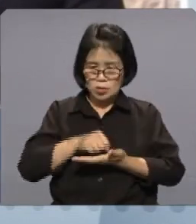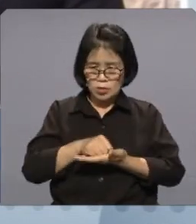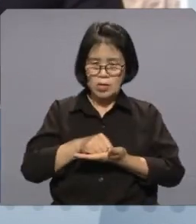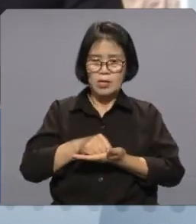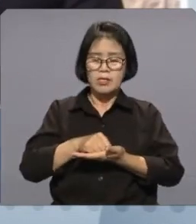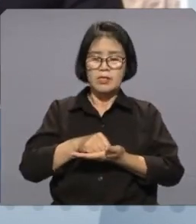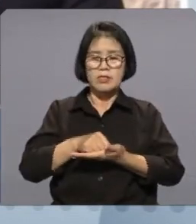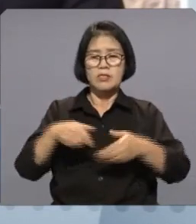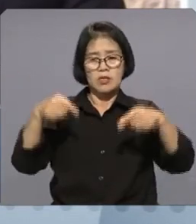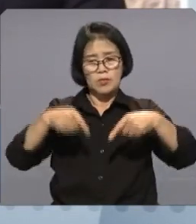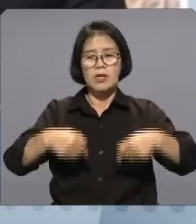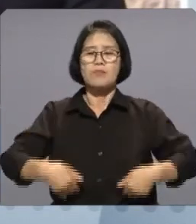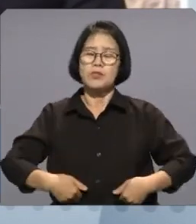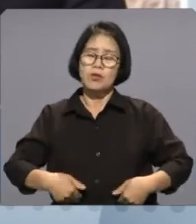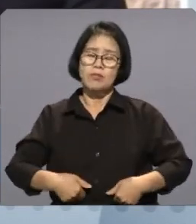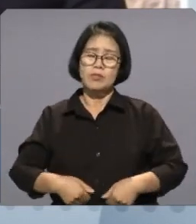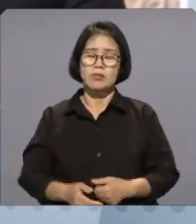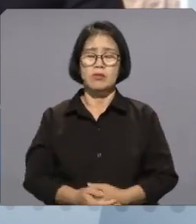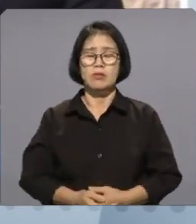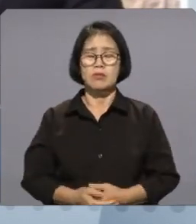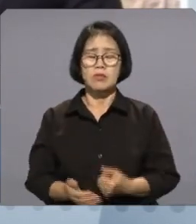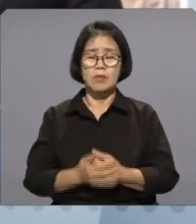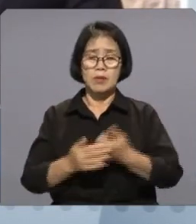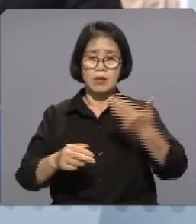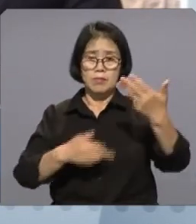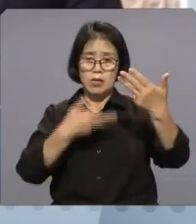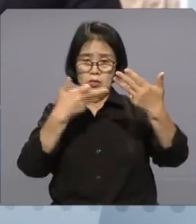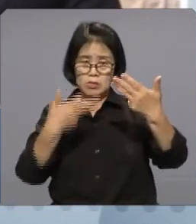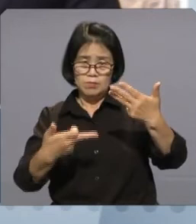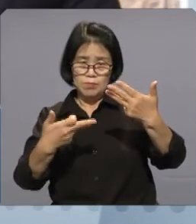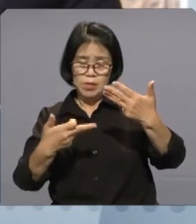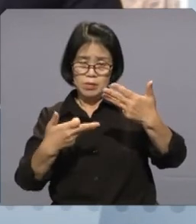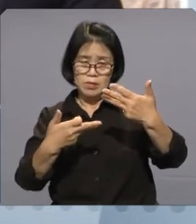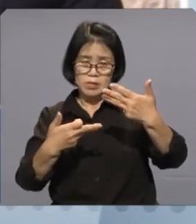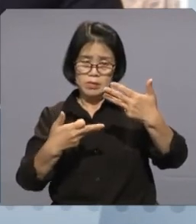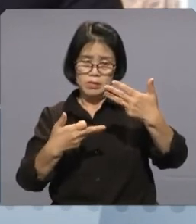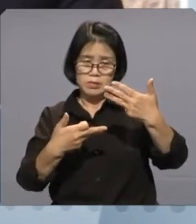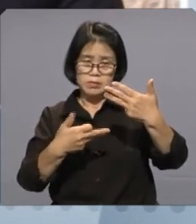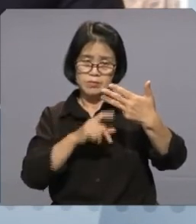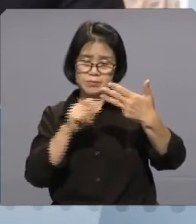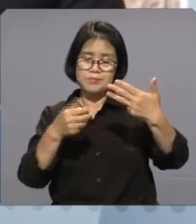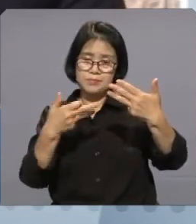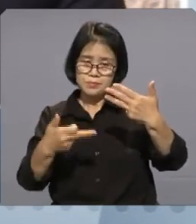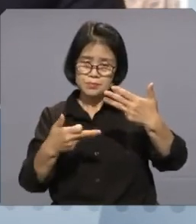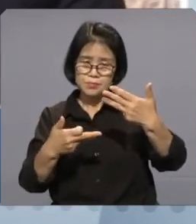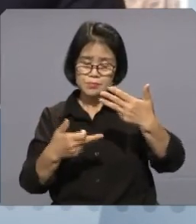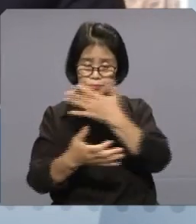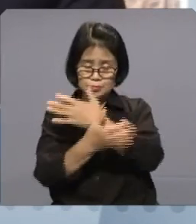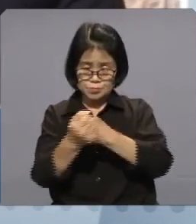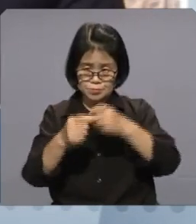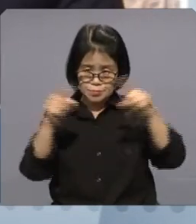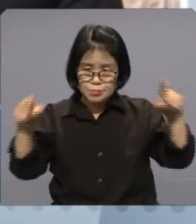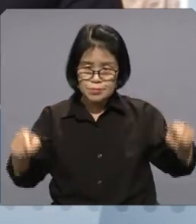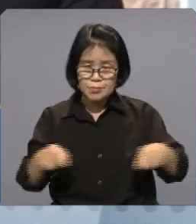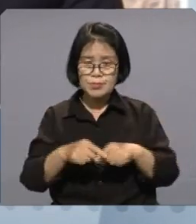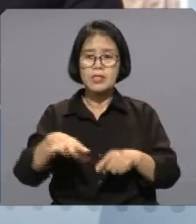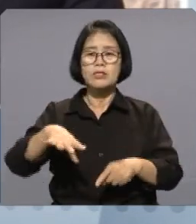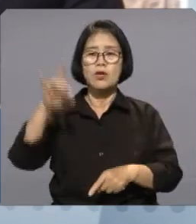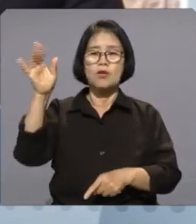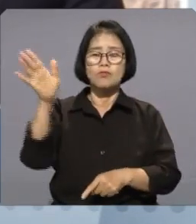협의로 가야 되고 따라서 지난 8월 18일 그 협약서도